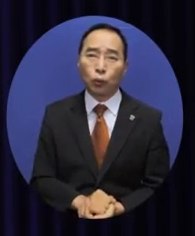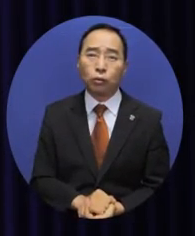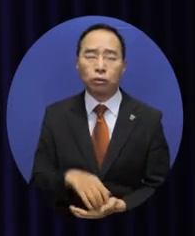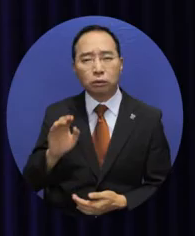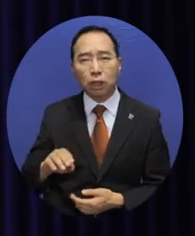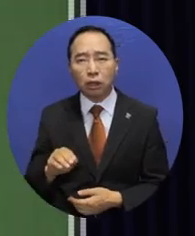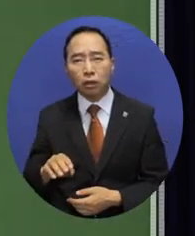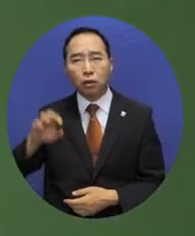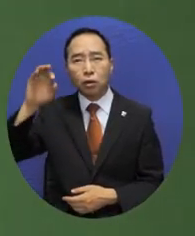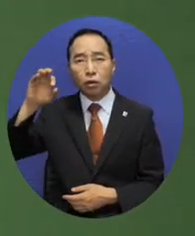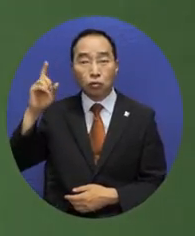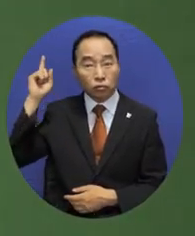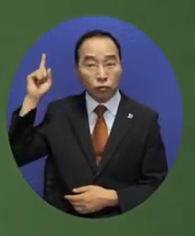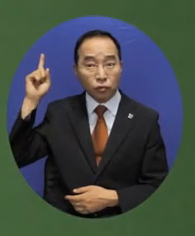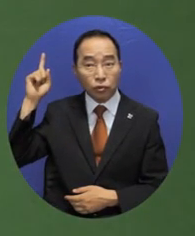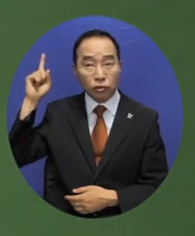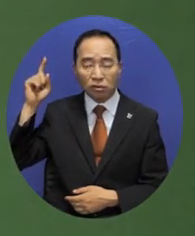윌슨입니다.